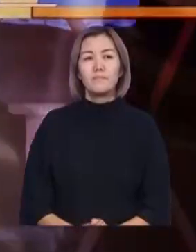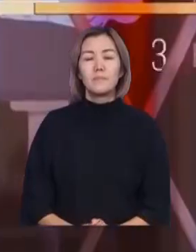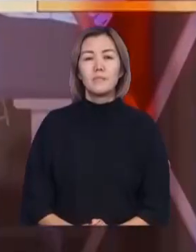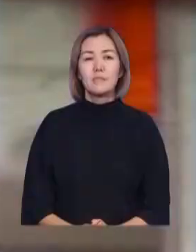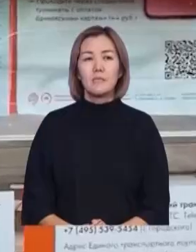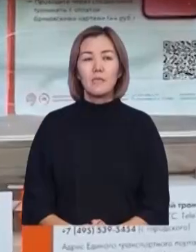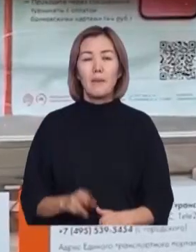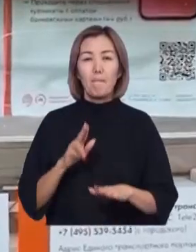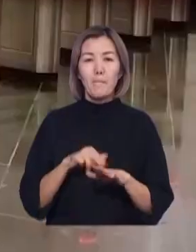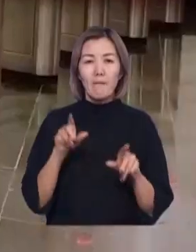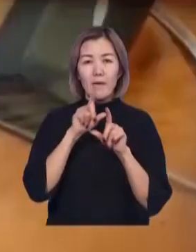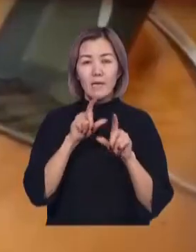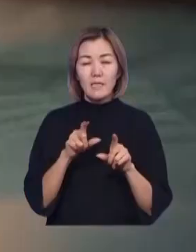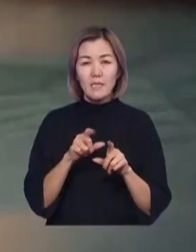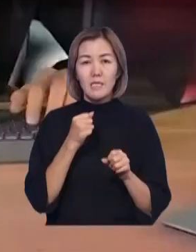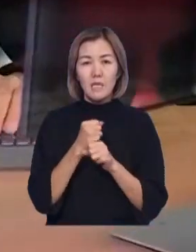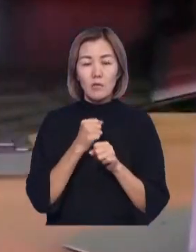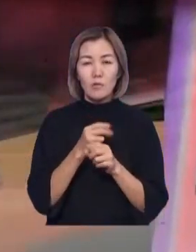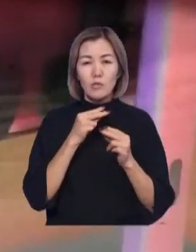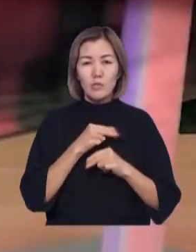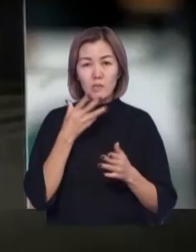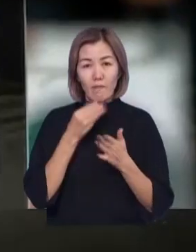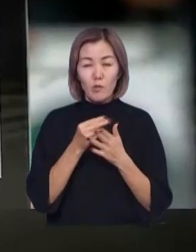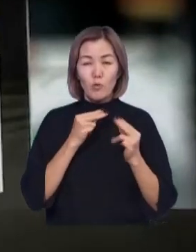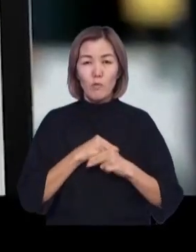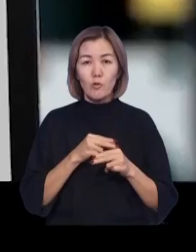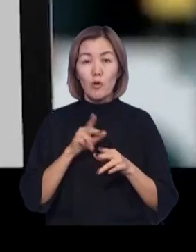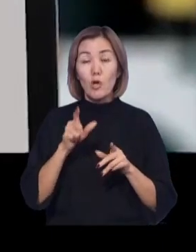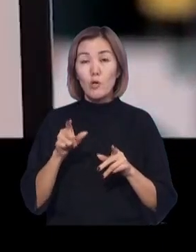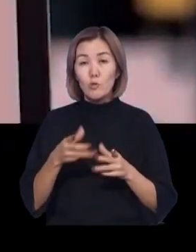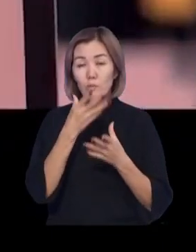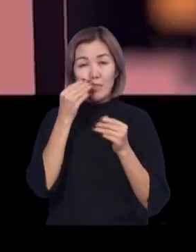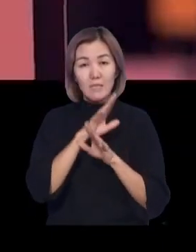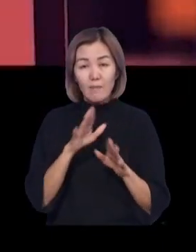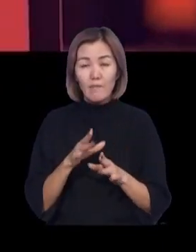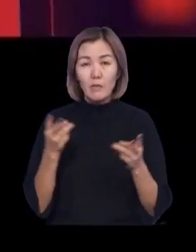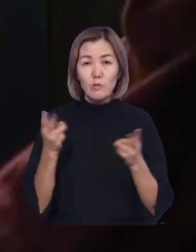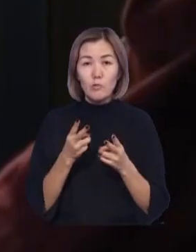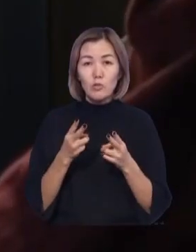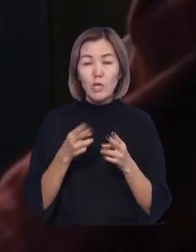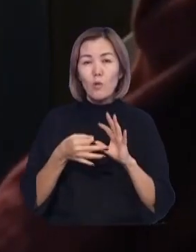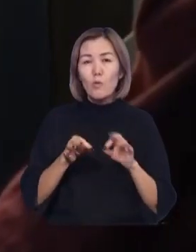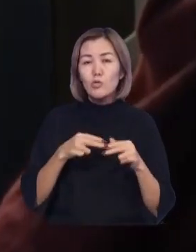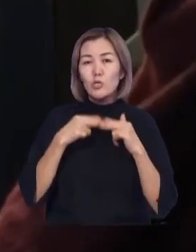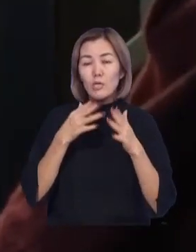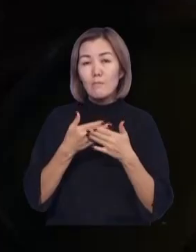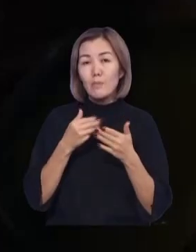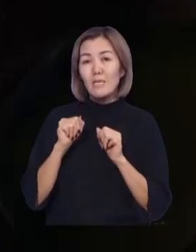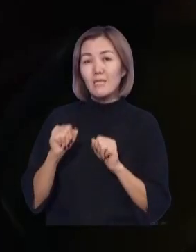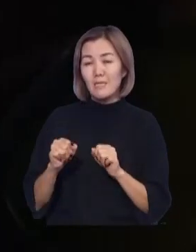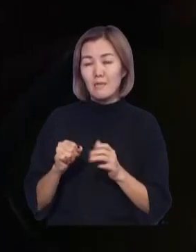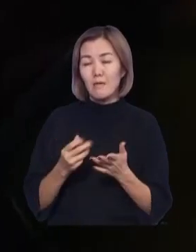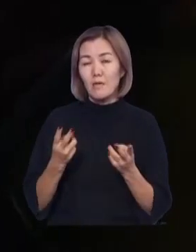сотрудники правоохранительных органов делают свою работу Однако людям не стоит забывать о том что нужно быть бдительными и самим не